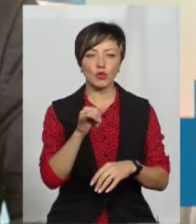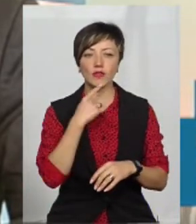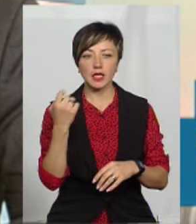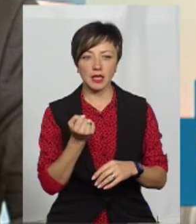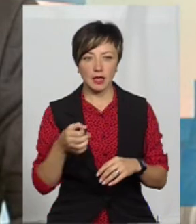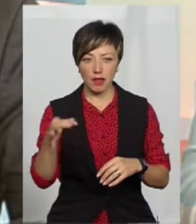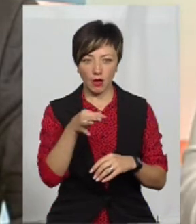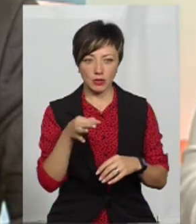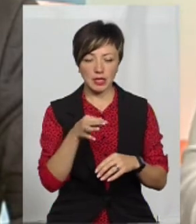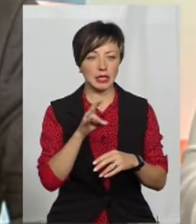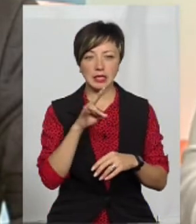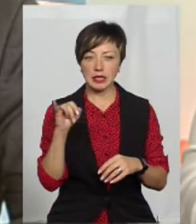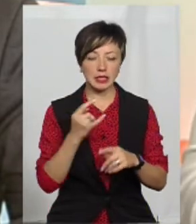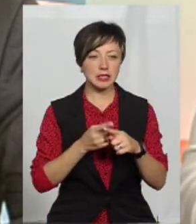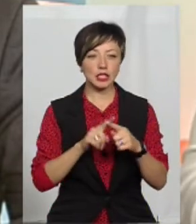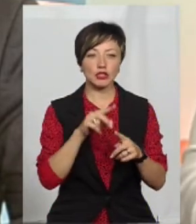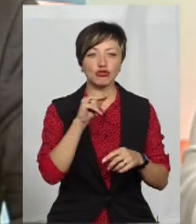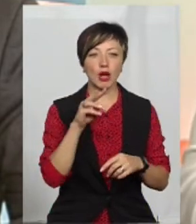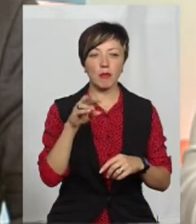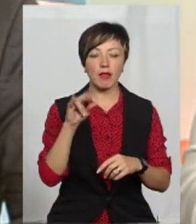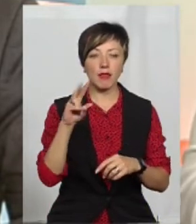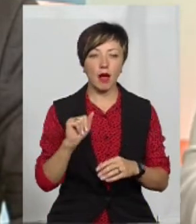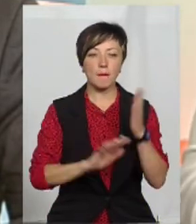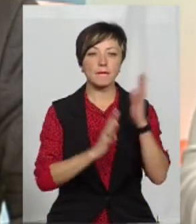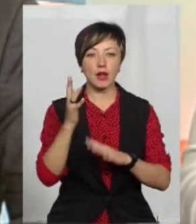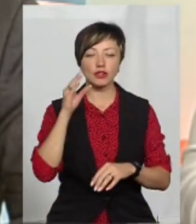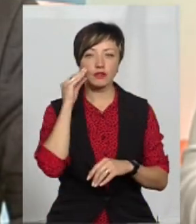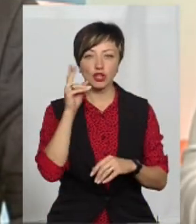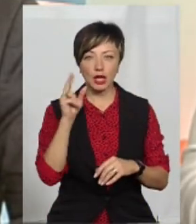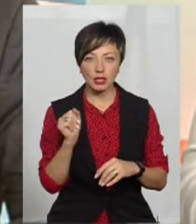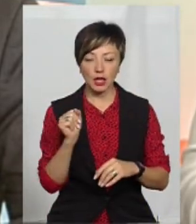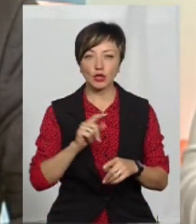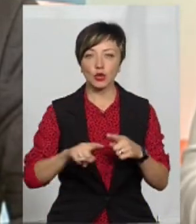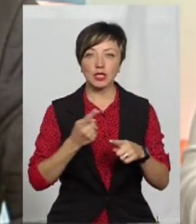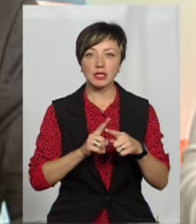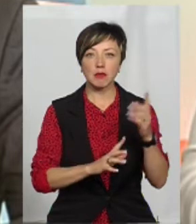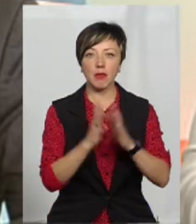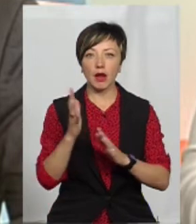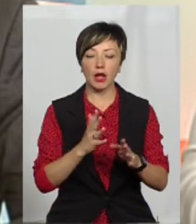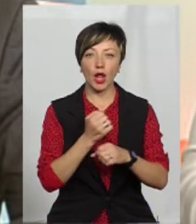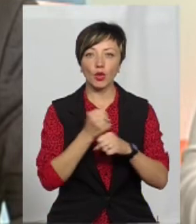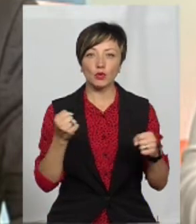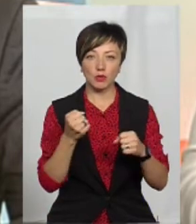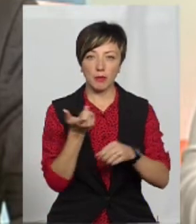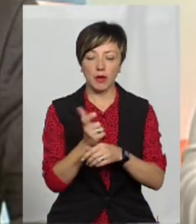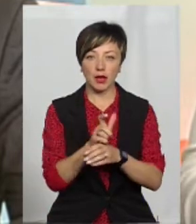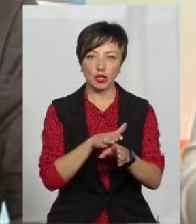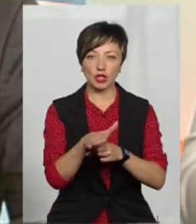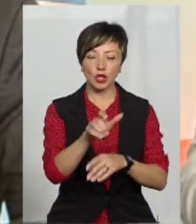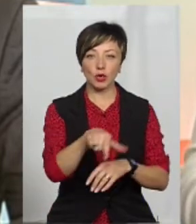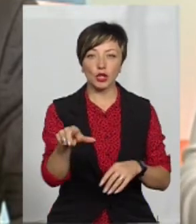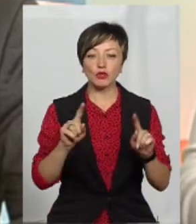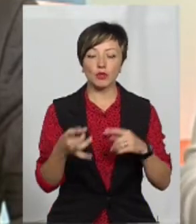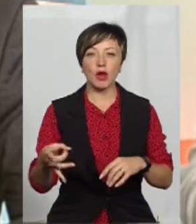неділю. Це на Озерні? Ні, це є парк Чекмана, парк Шевченка. Тобто скоро ці парки луснуть від перенасичення людей. Чому